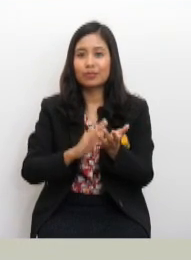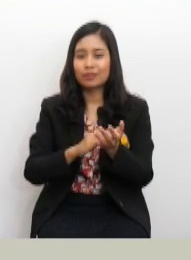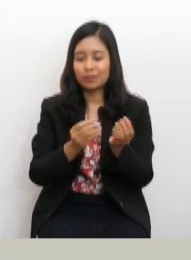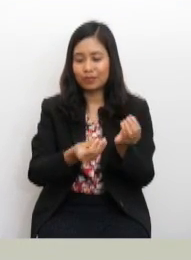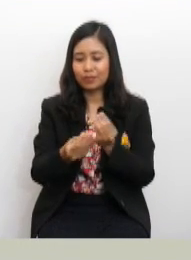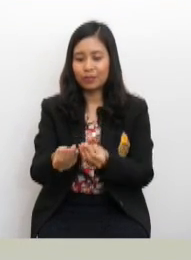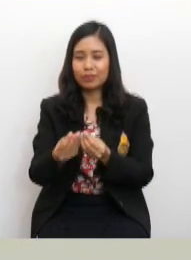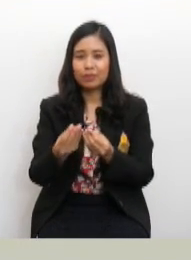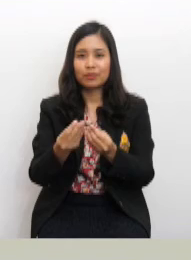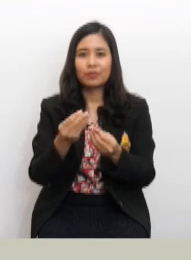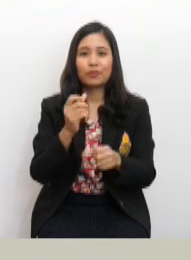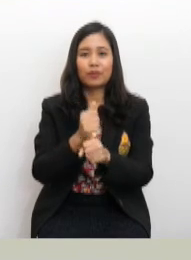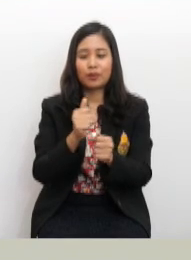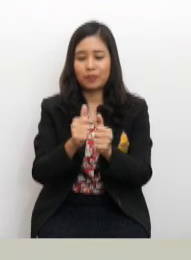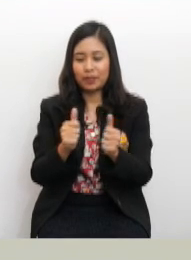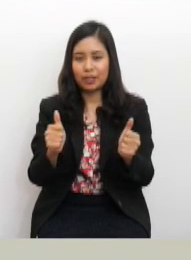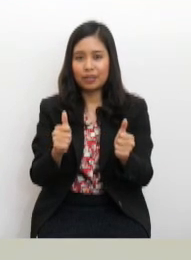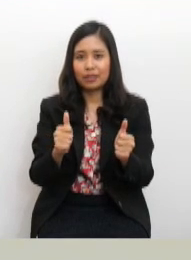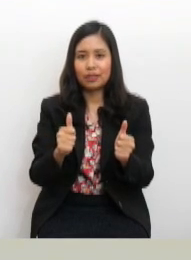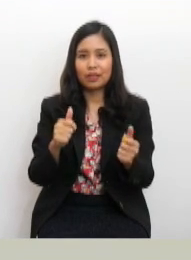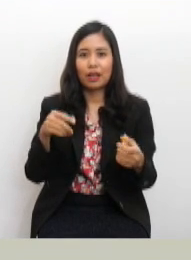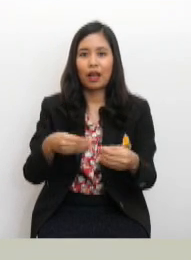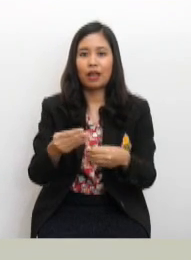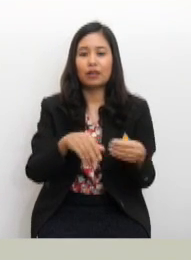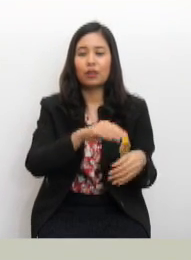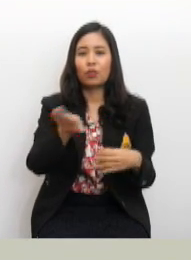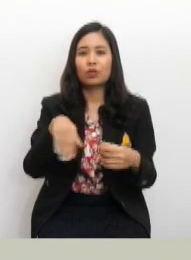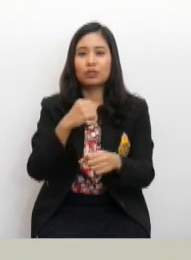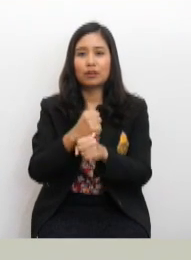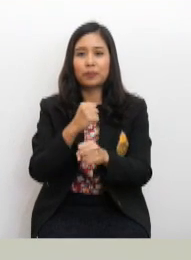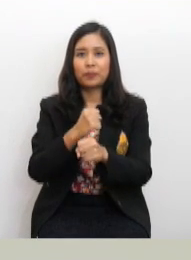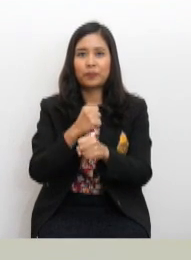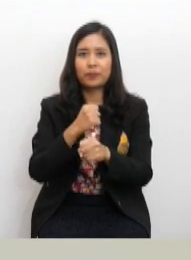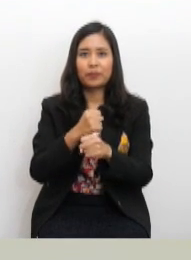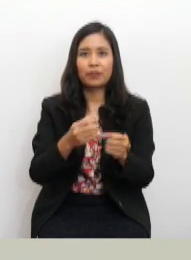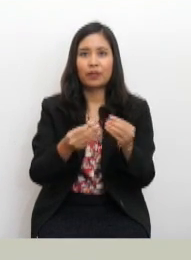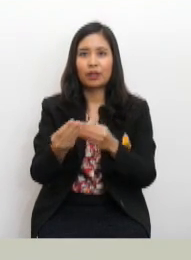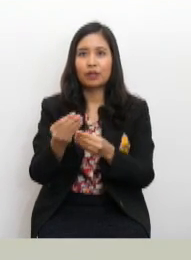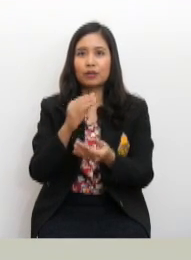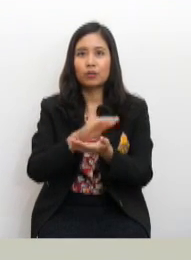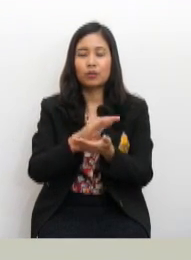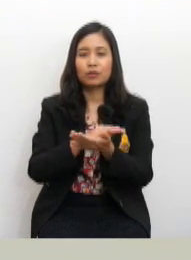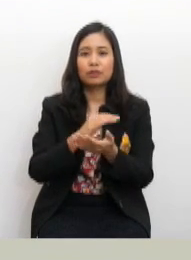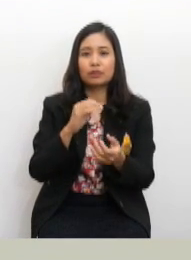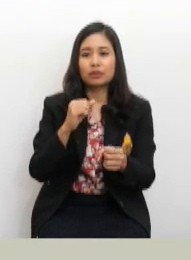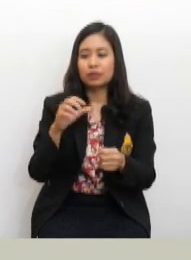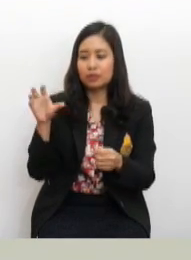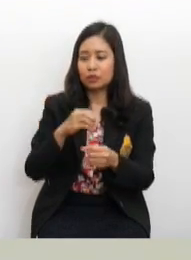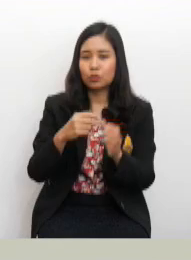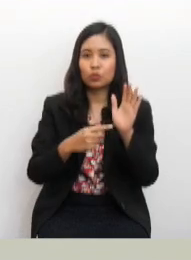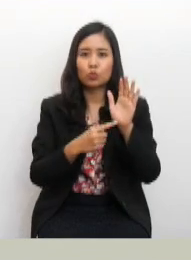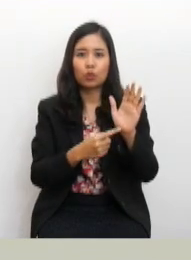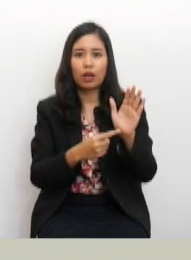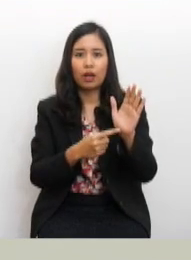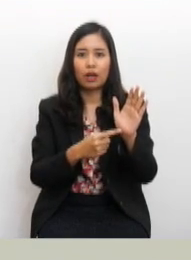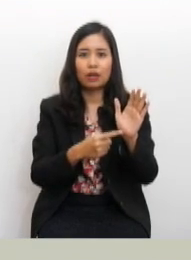สิ่งคุณงามความดีที่ทุกท่านได้ทำและก็โรงเรียนที่ใดถูกหยิบยกมาเป็นตัวอย่างใน